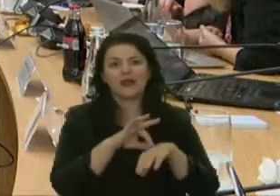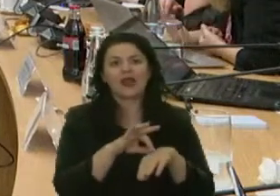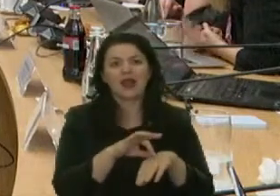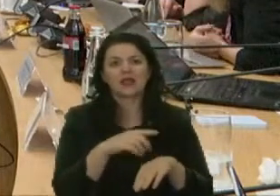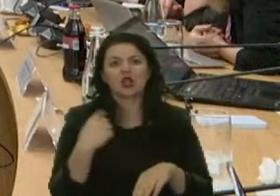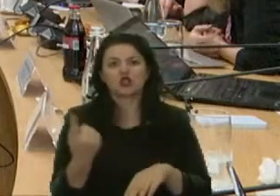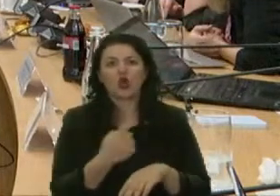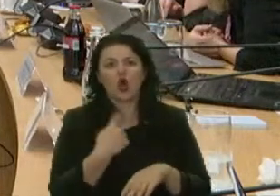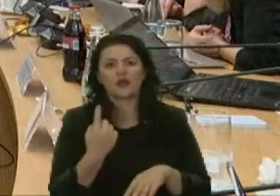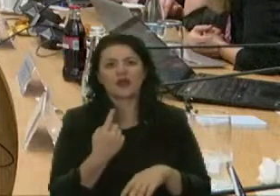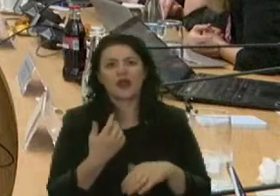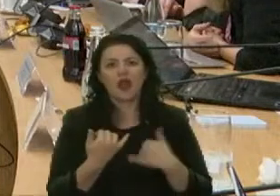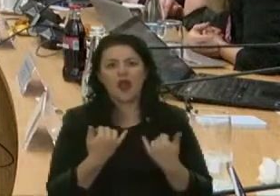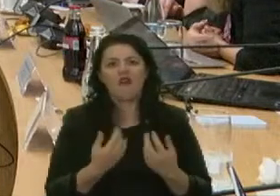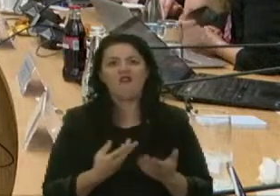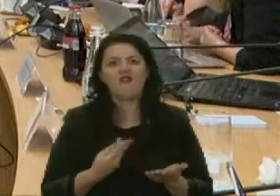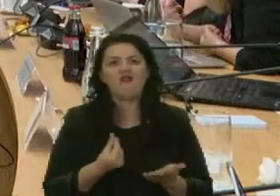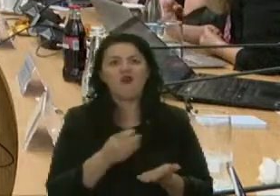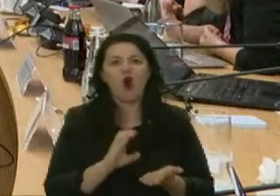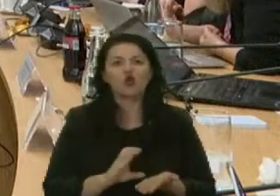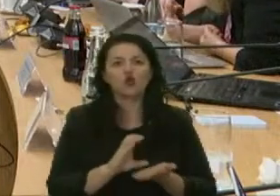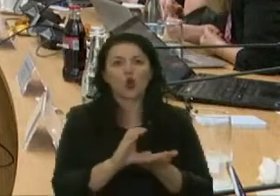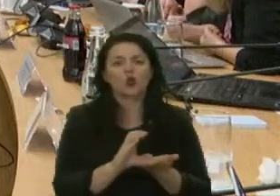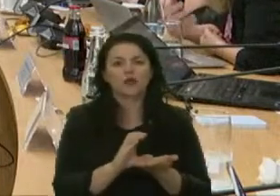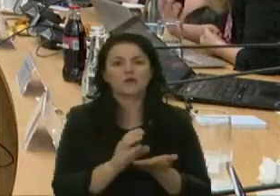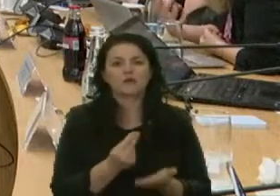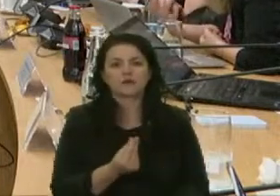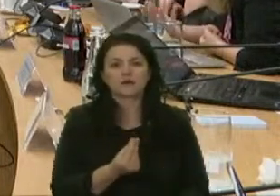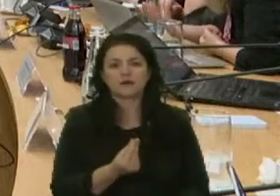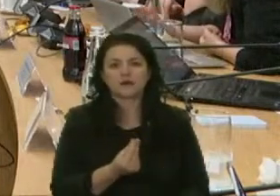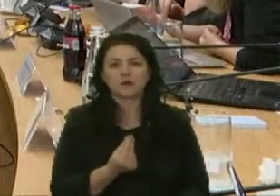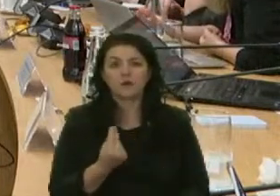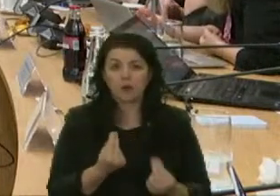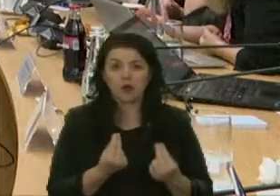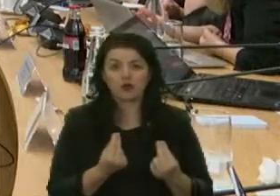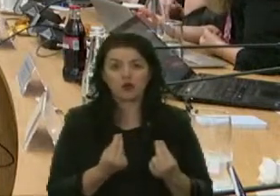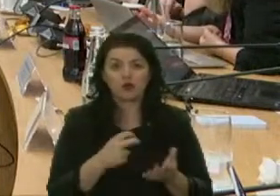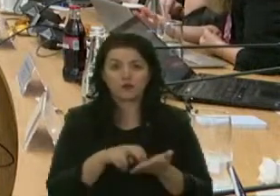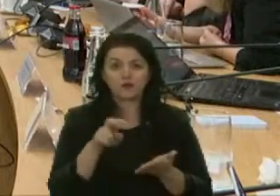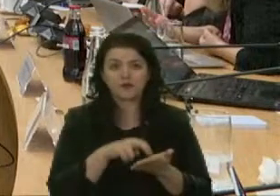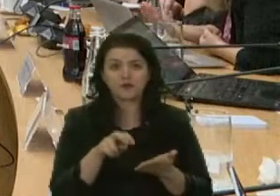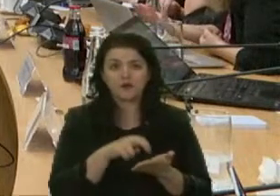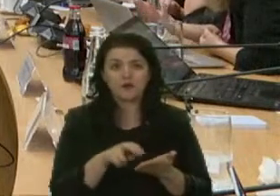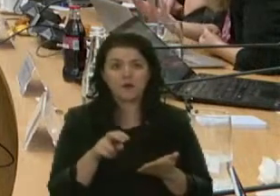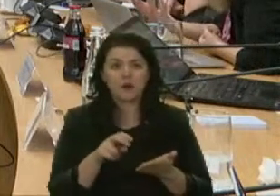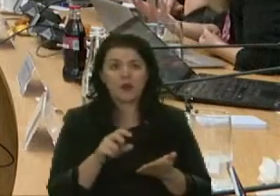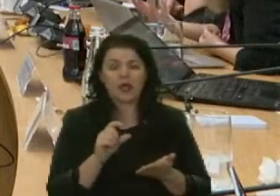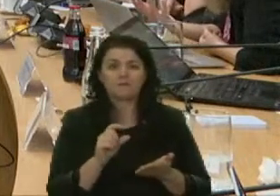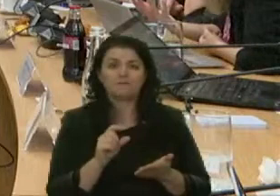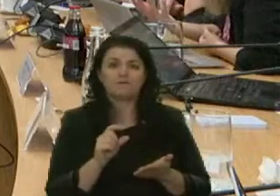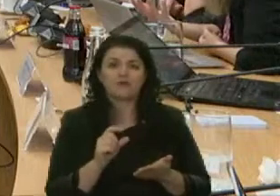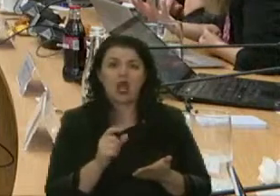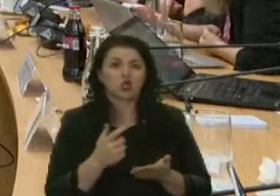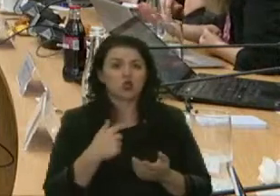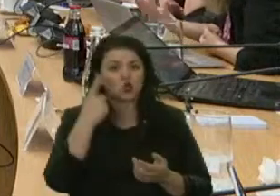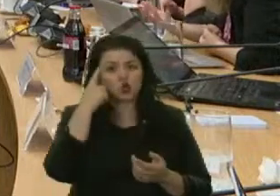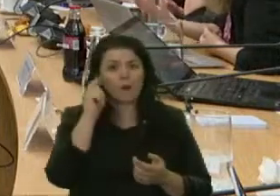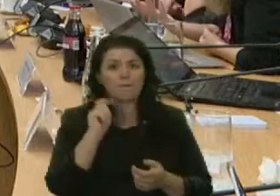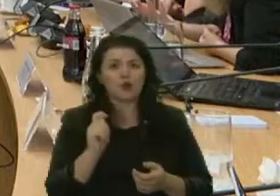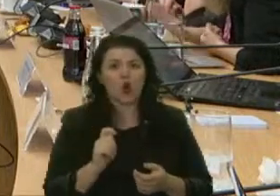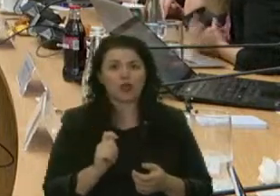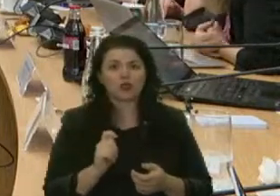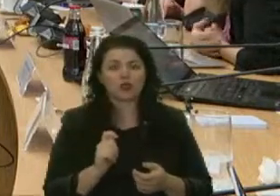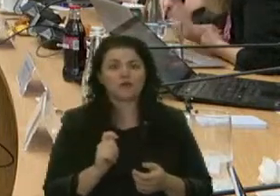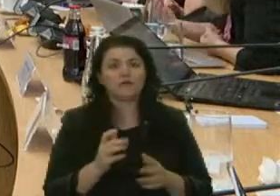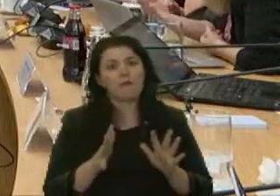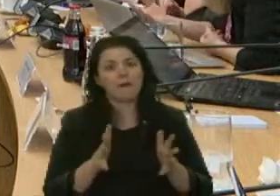noi alocând acuma aceste fonduri evident că pentru Buna lor utilizare cel puțin nu știu exact proiectul Ce presupune dar